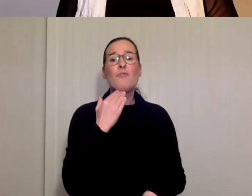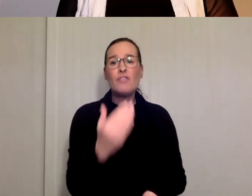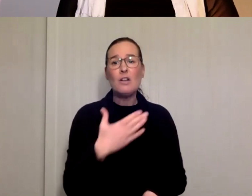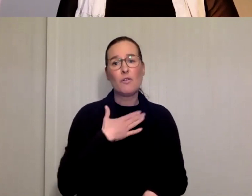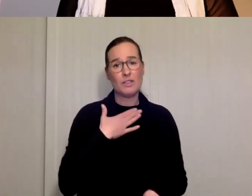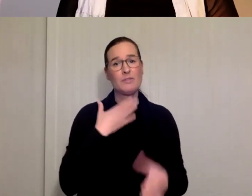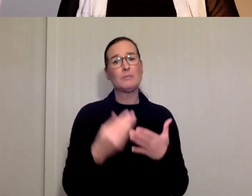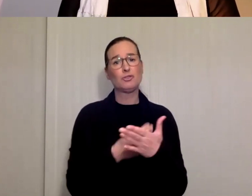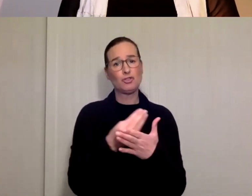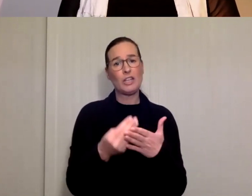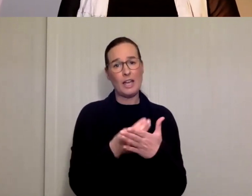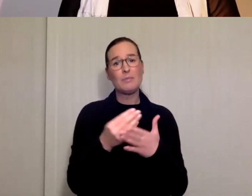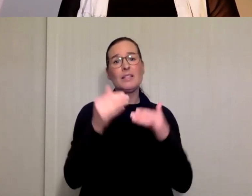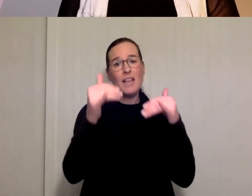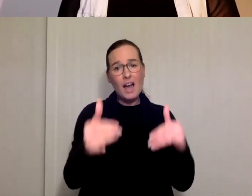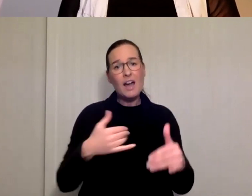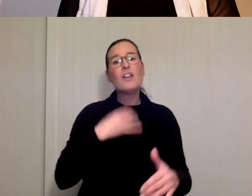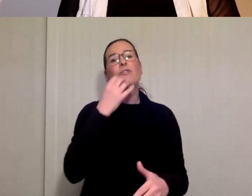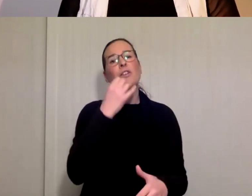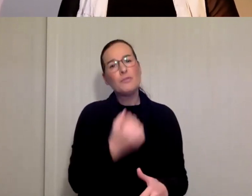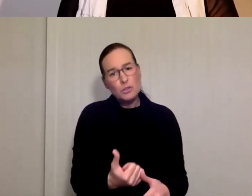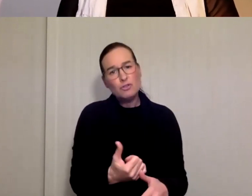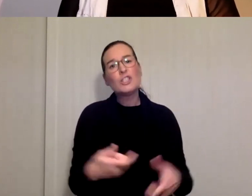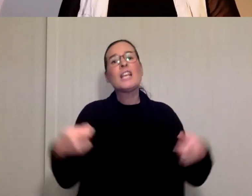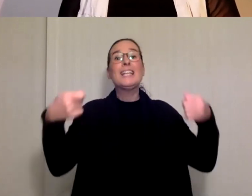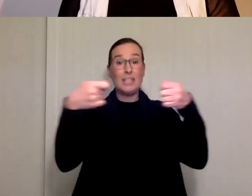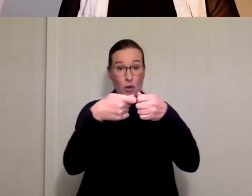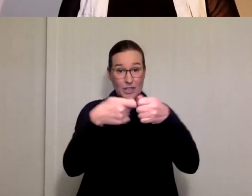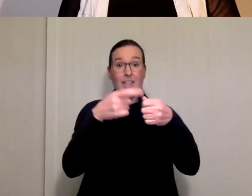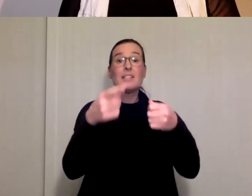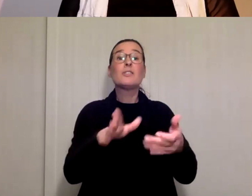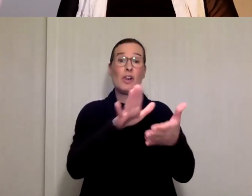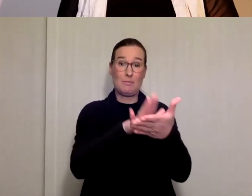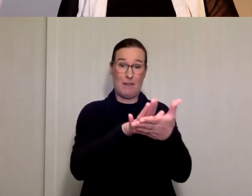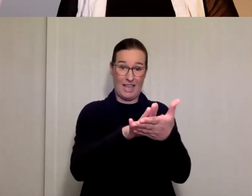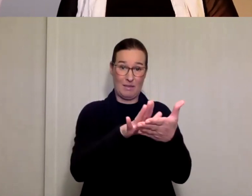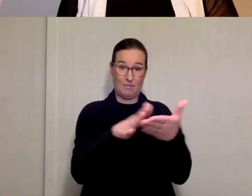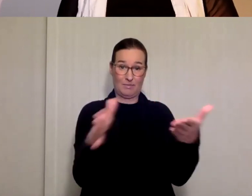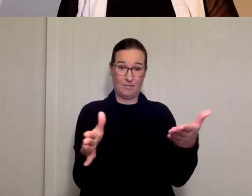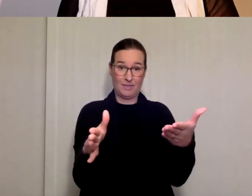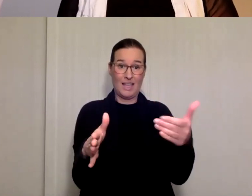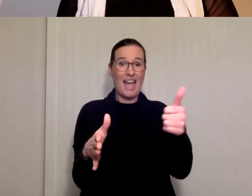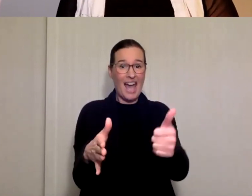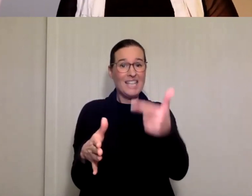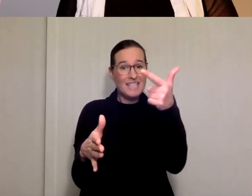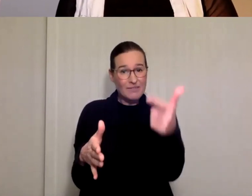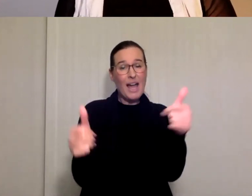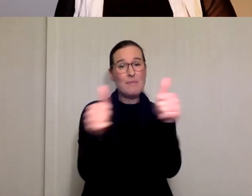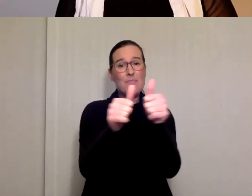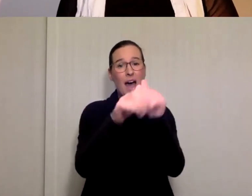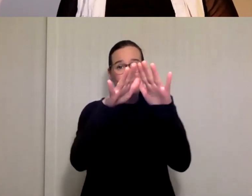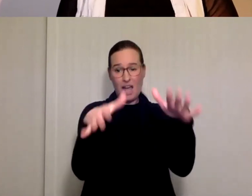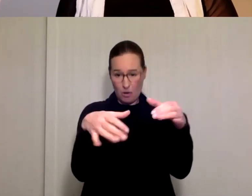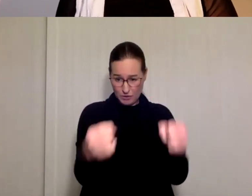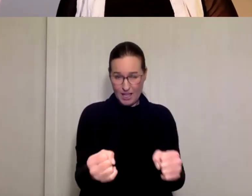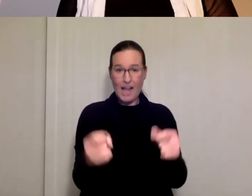ja, wir möchten gerne, dass die Kontakte erhalten bleiben, dass wir diese ein oder zwei Partnerhaushalte